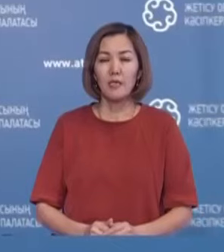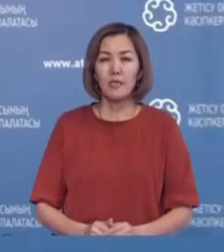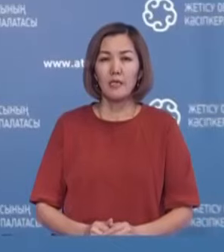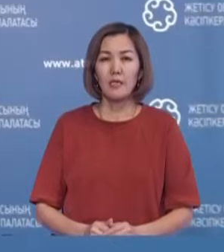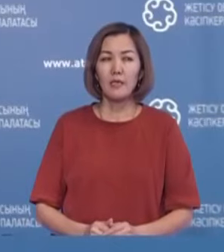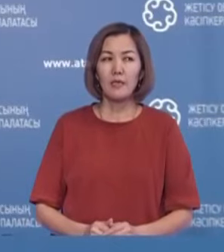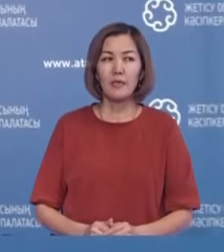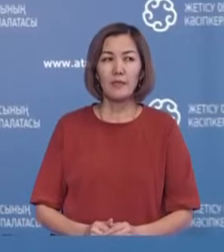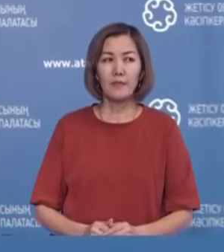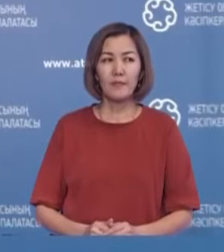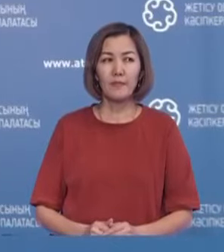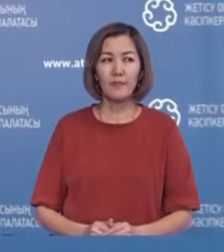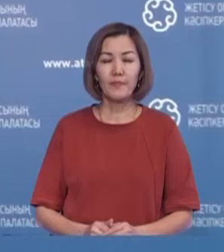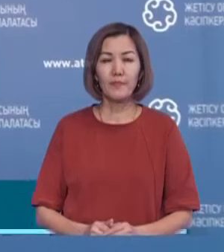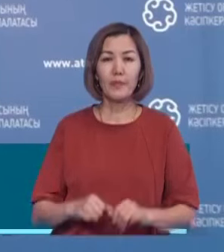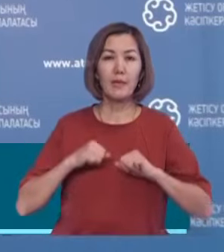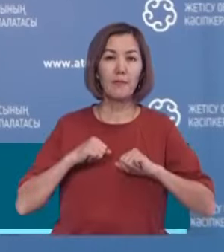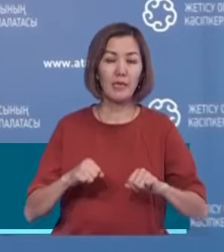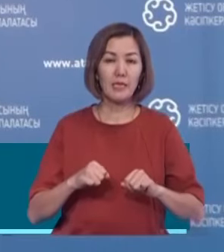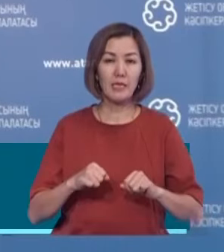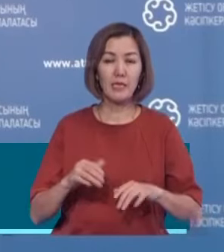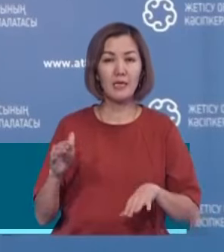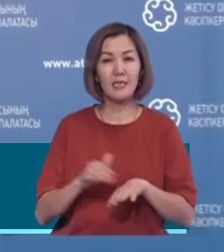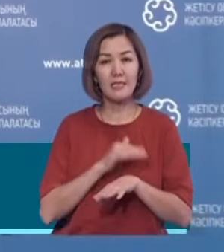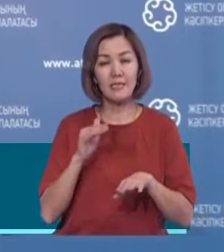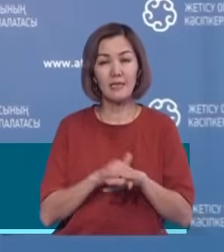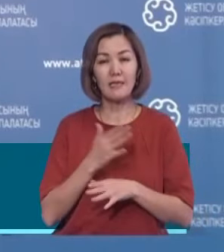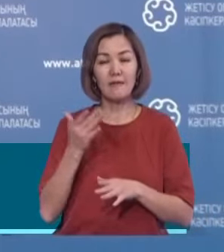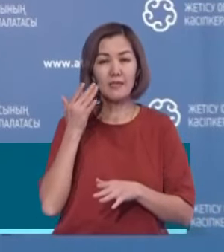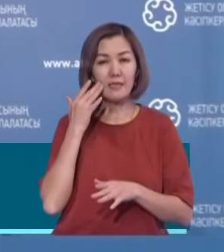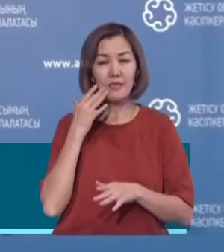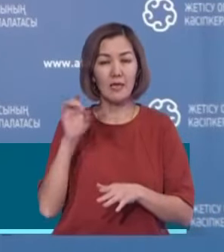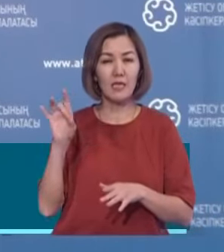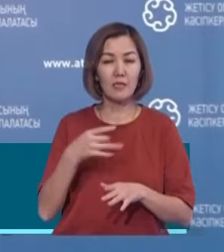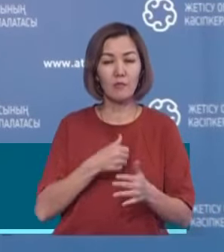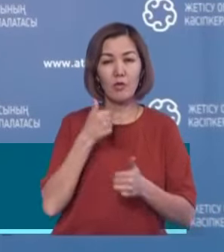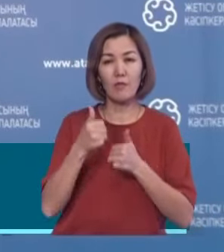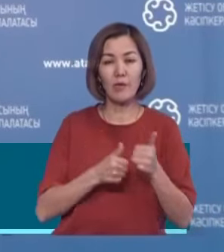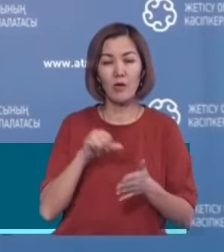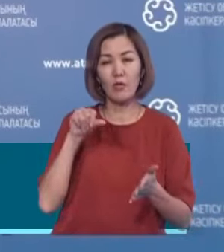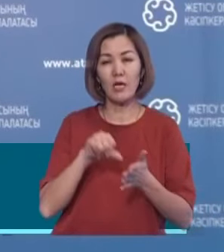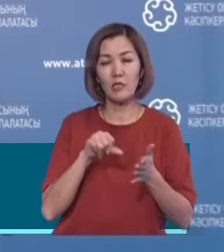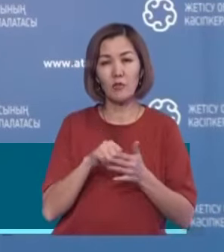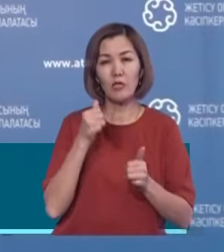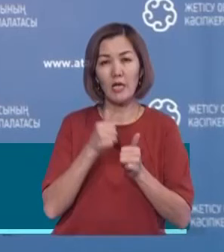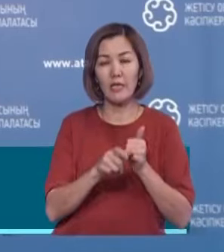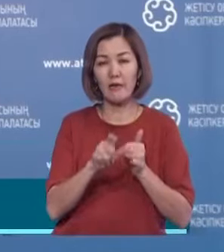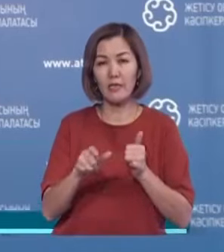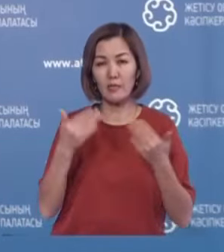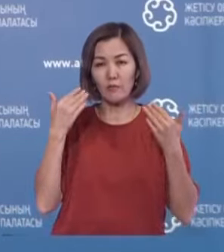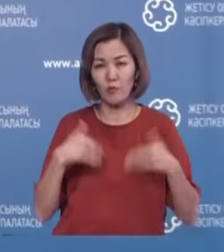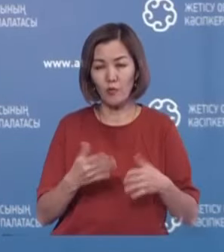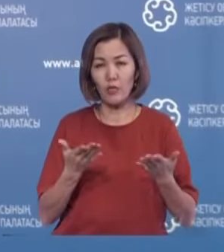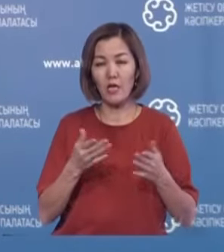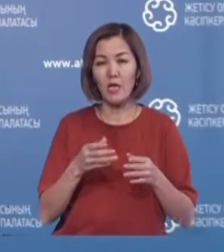предназначен. Батырлық, батылдық, ізгілік, мейірімділік керуені республикалық байқауына қатысушылардың әрқайсысының бойынан дәл